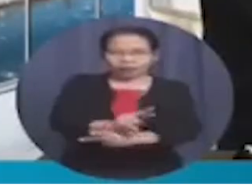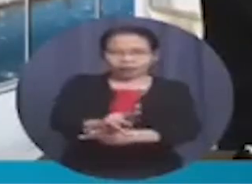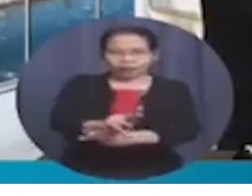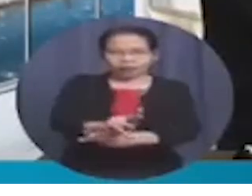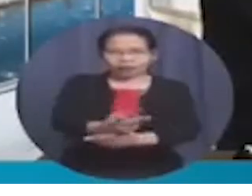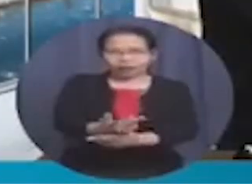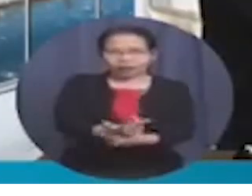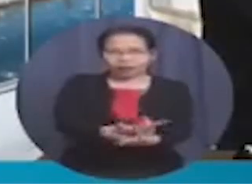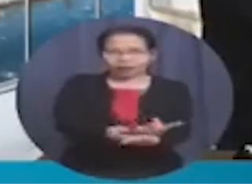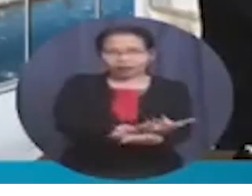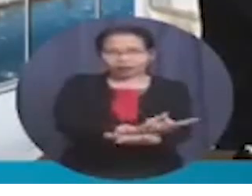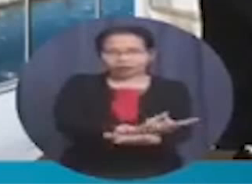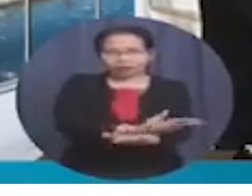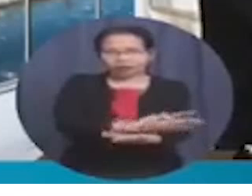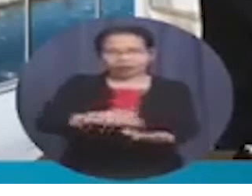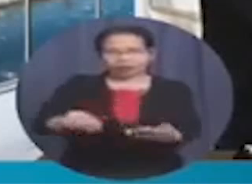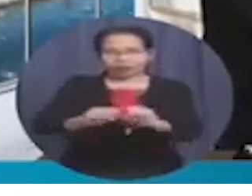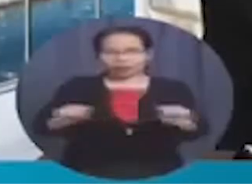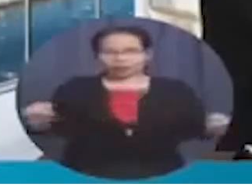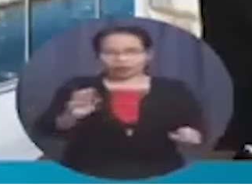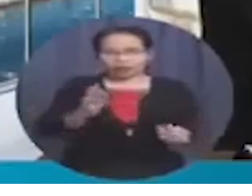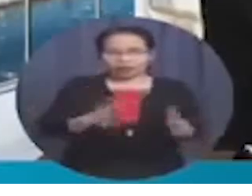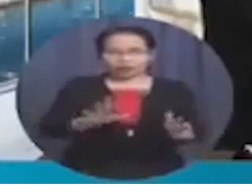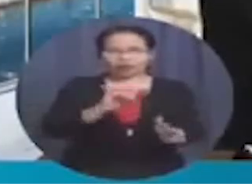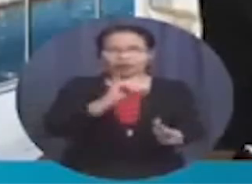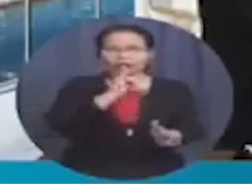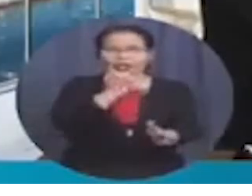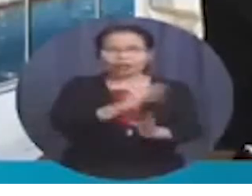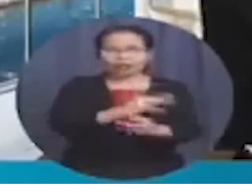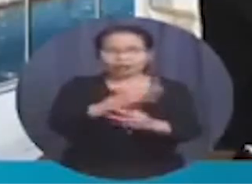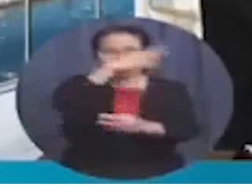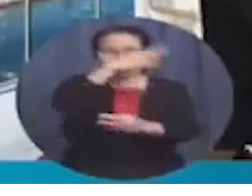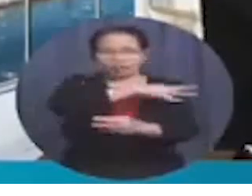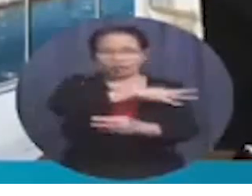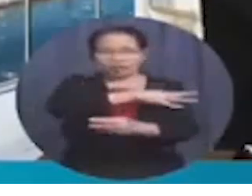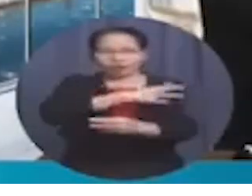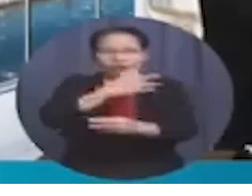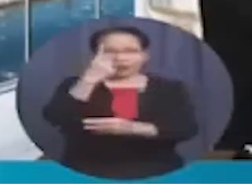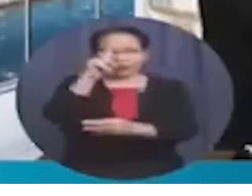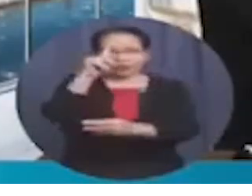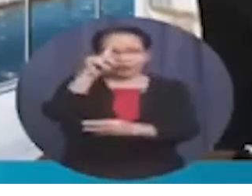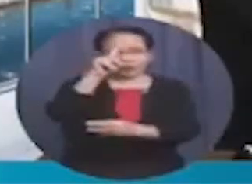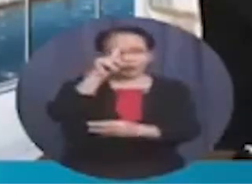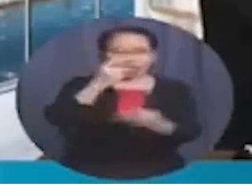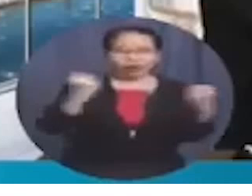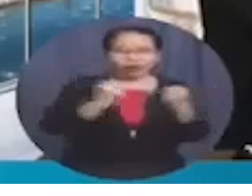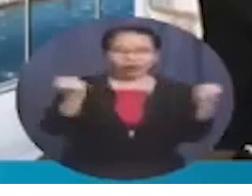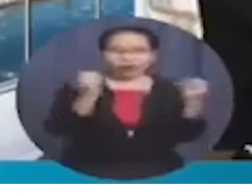yung susunod na sentence, mali na. Kasi invento na eh. On a